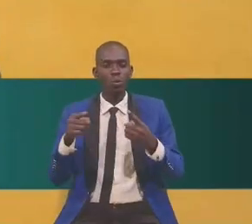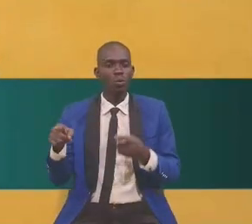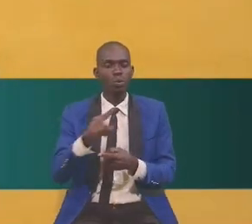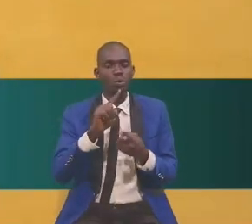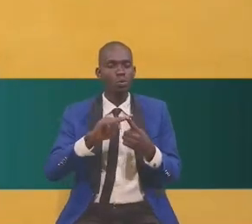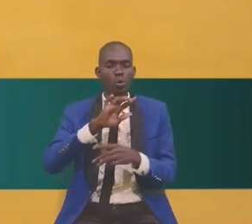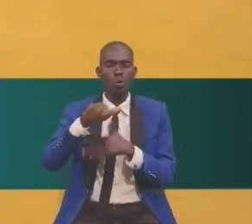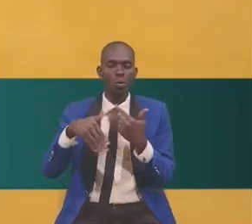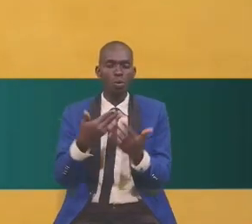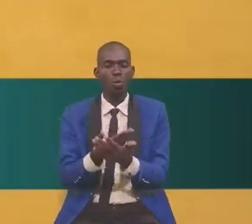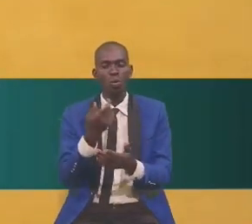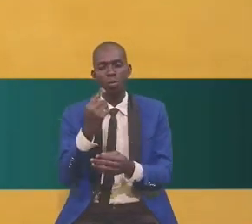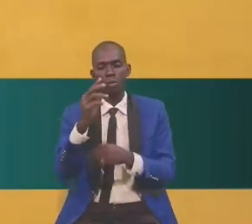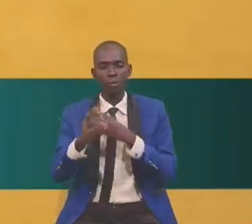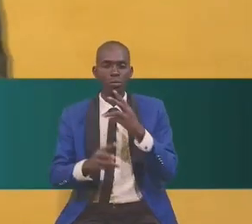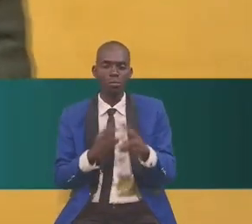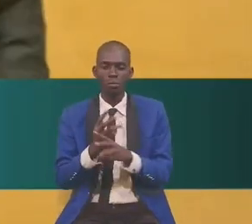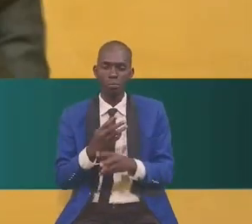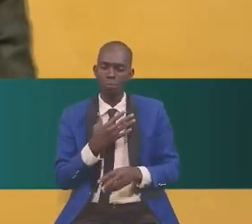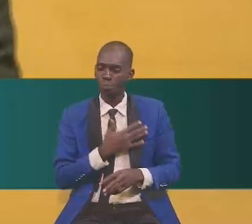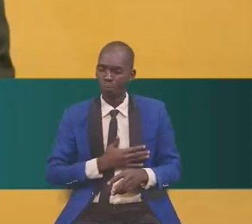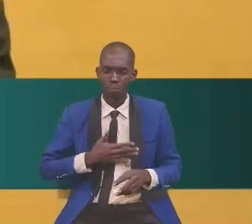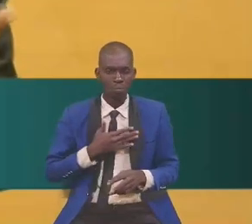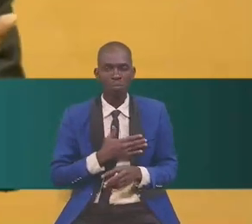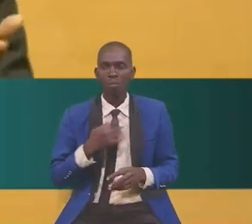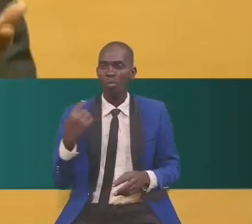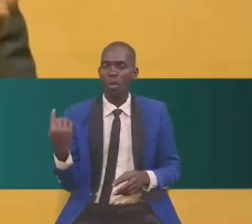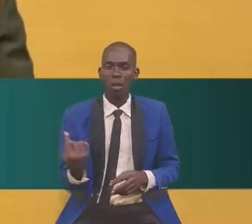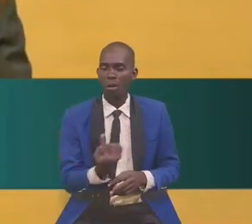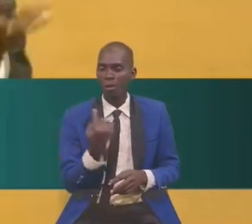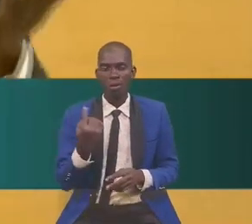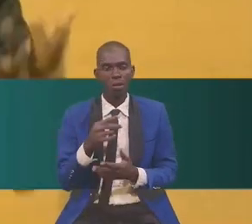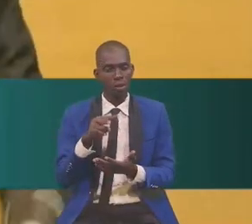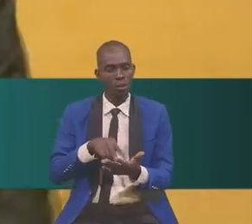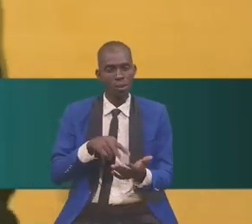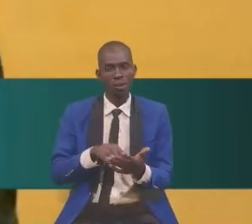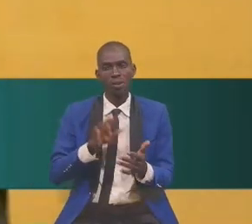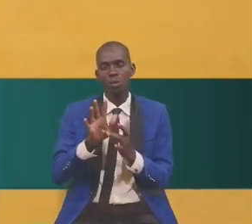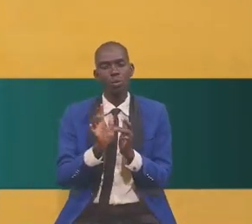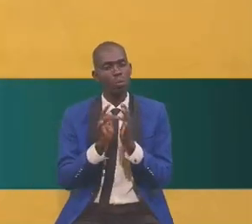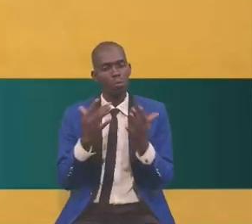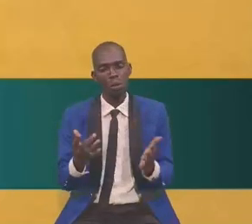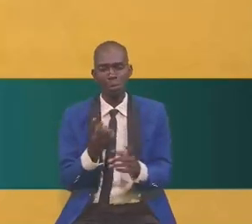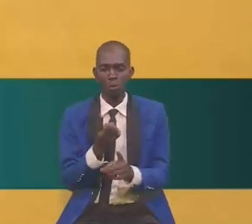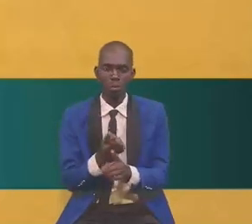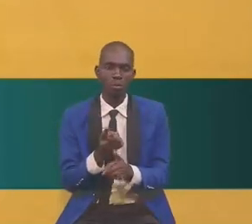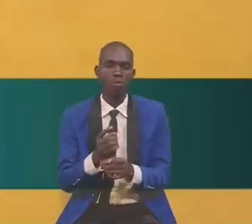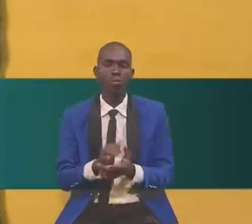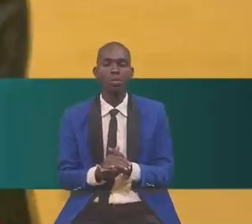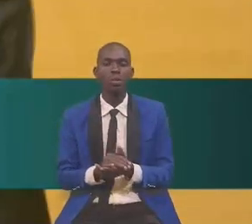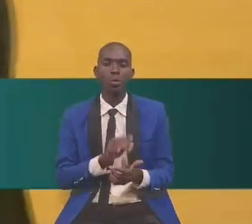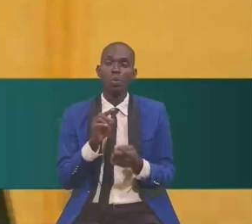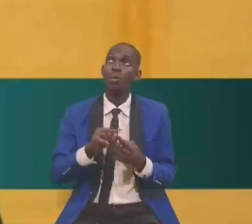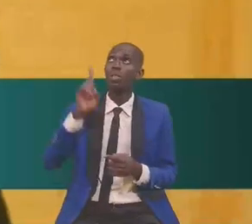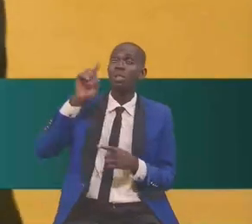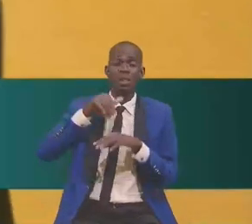allez partout le monde. Toujours lisez la Bible correctement. Quand il les a envoyés plus tôt, il